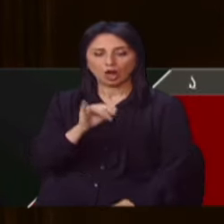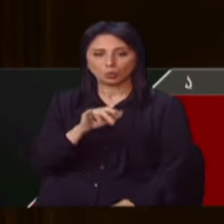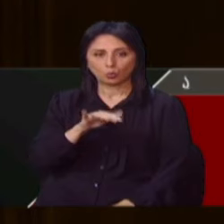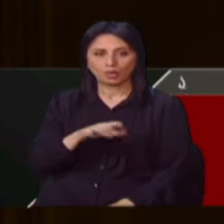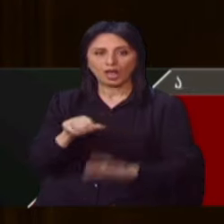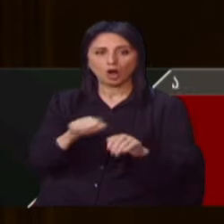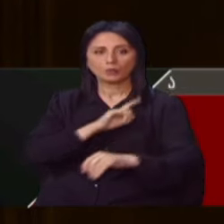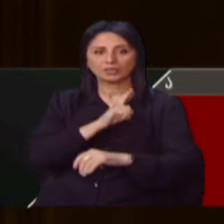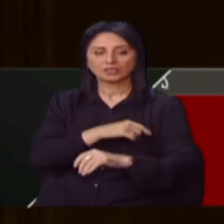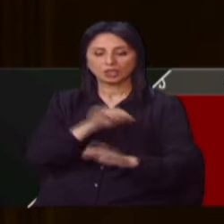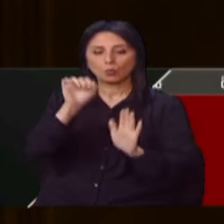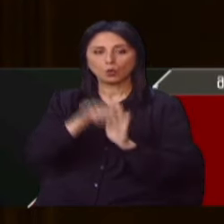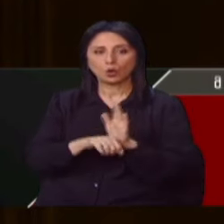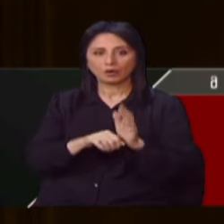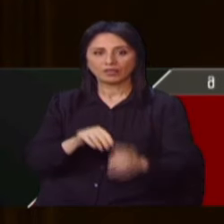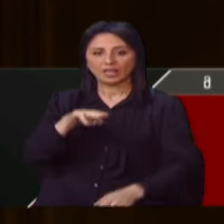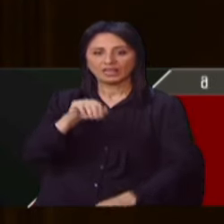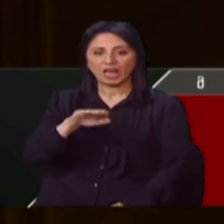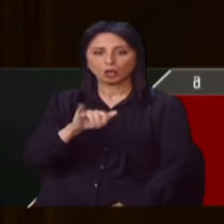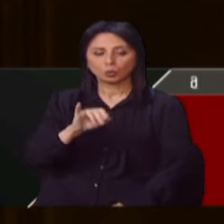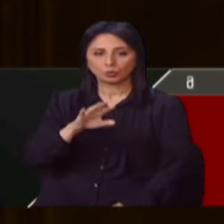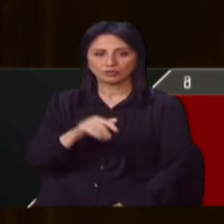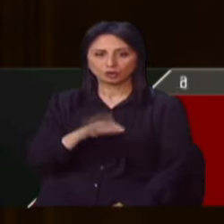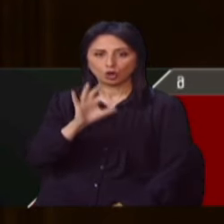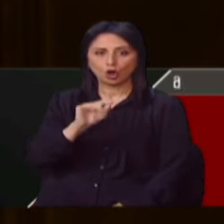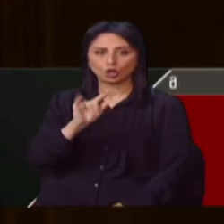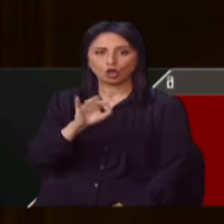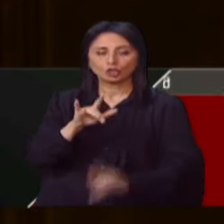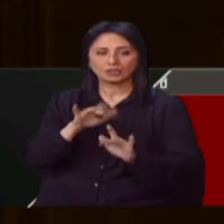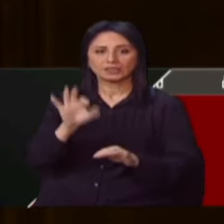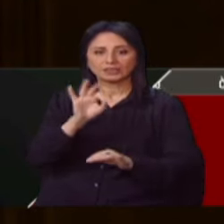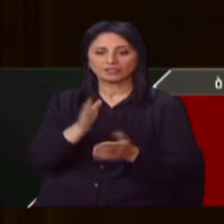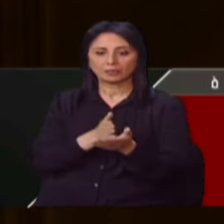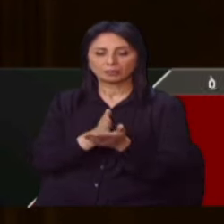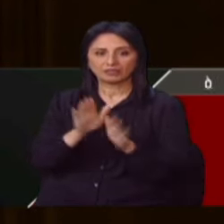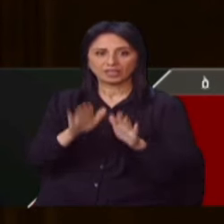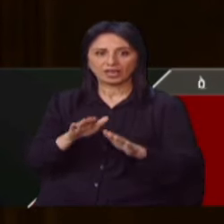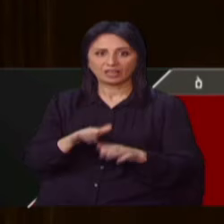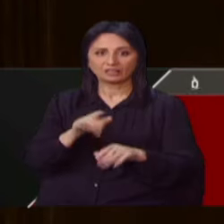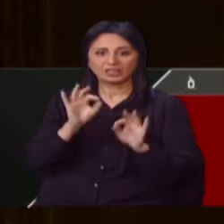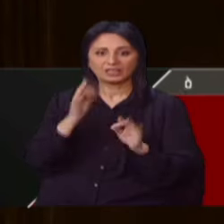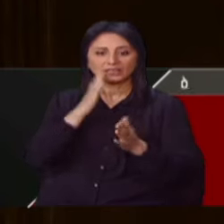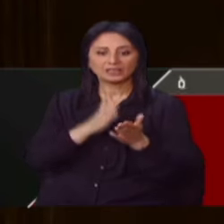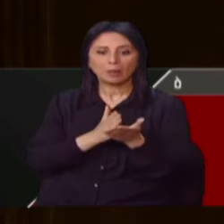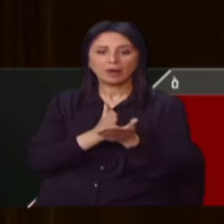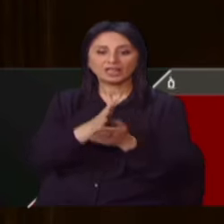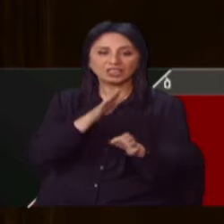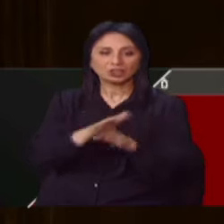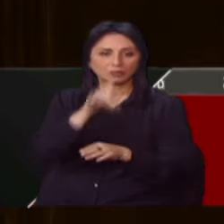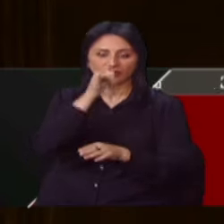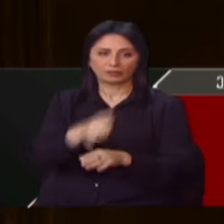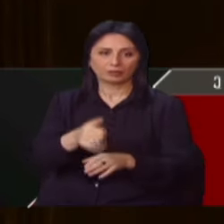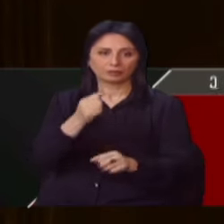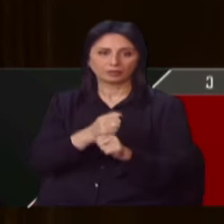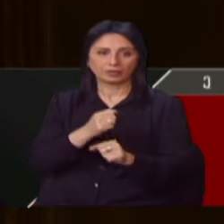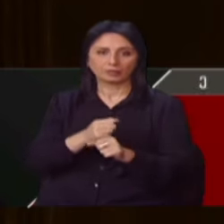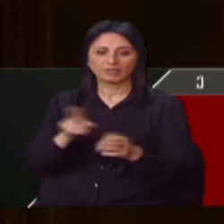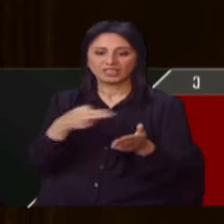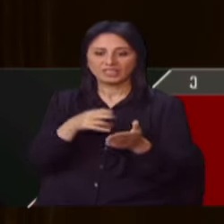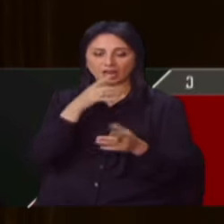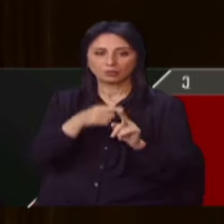საოკუპაციო ძალების მიერ მოკლული არჩილ ტატუნაშვილისა და გიგა ოთხოზორიას საქმეების მიმართ ადგზე სამართლის აღსრულება კვლავ შეუძლებელი იყო.